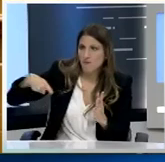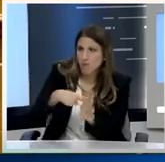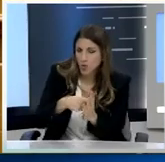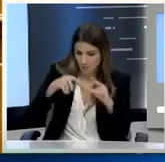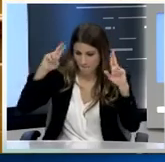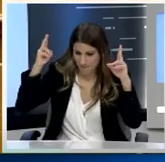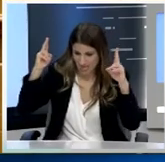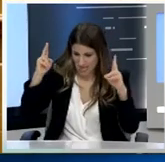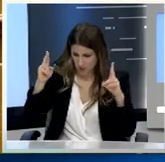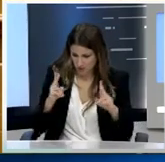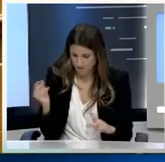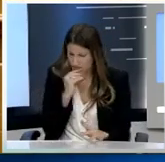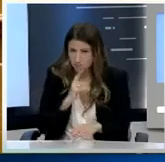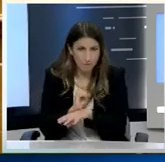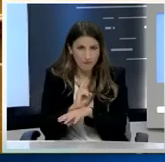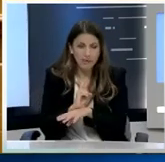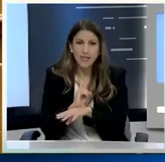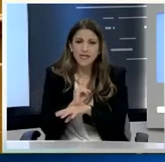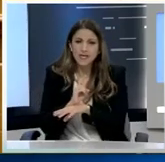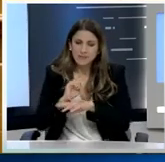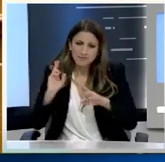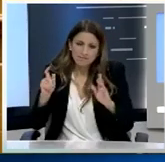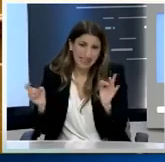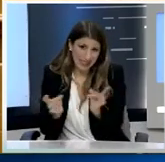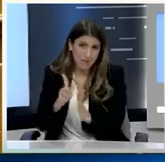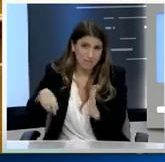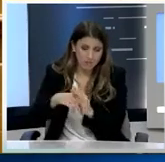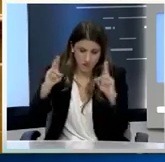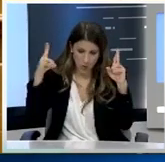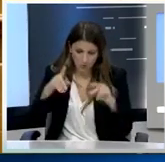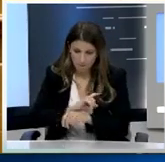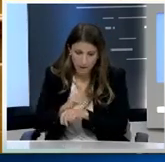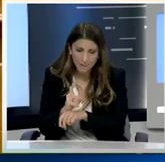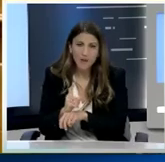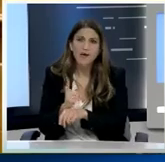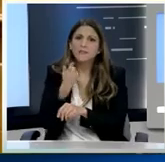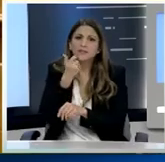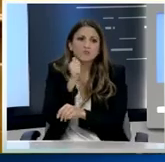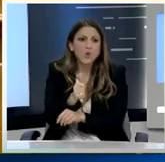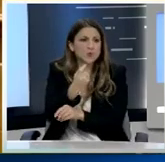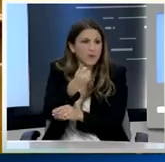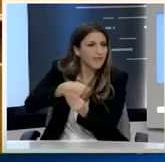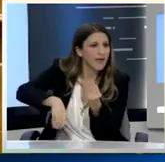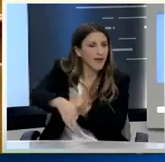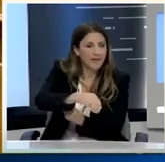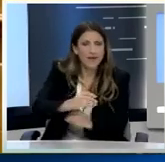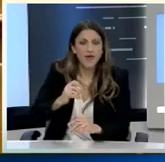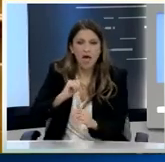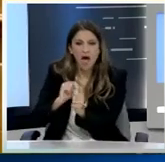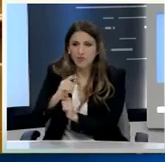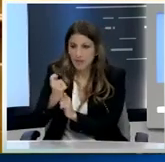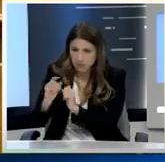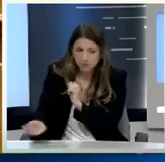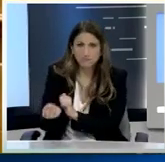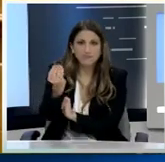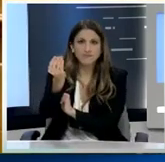το αυτό γιατί έχει ενδιαφέρον, πιστεύει πως η επιθετική μείωση φόρων είναι αυτοχρηματοδοτούμενη. Πιστεύει δηλαδή πως είναι